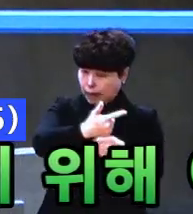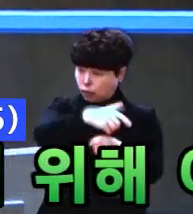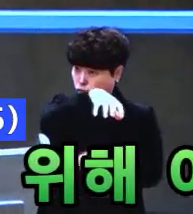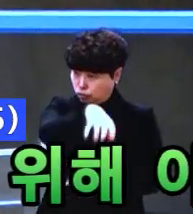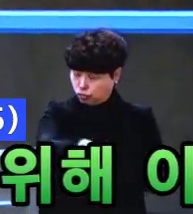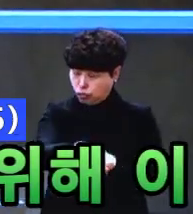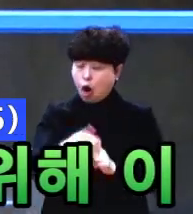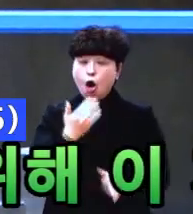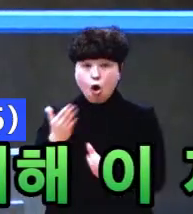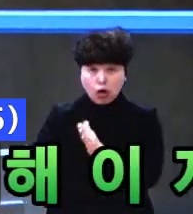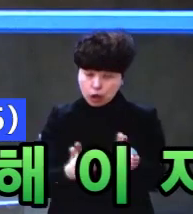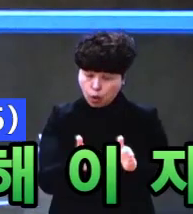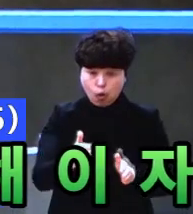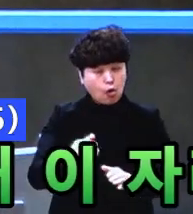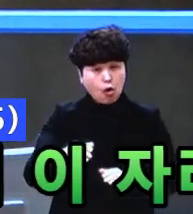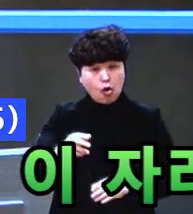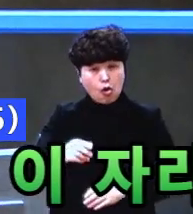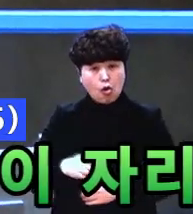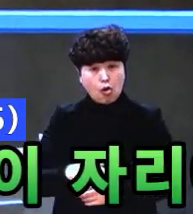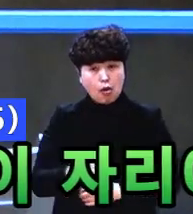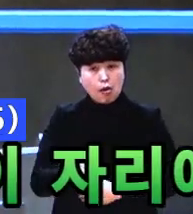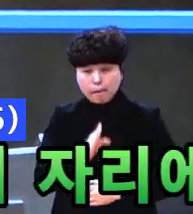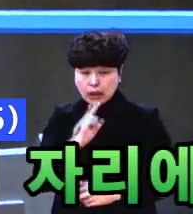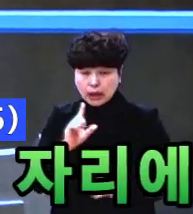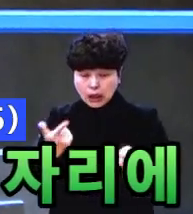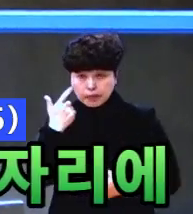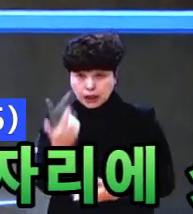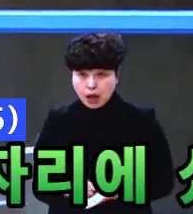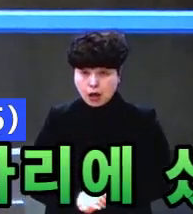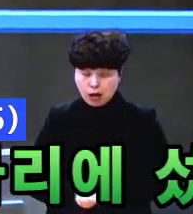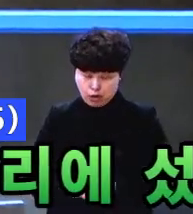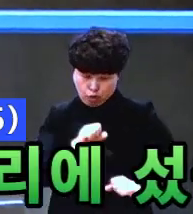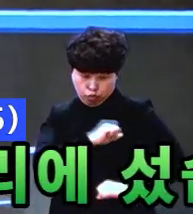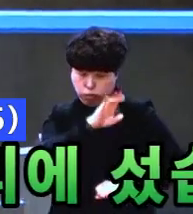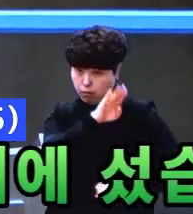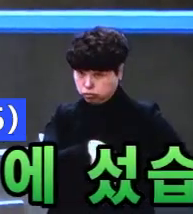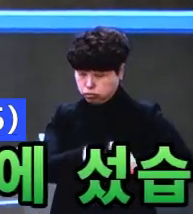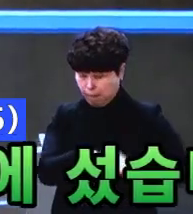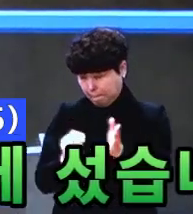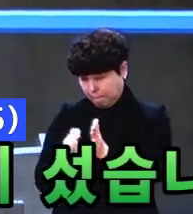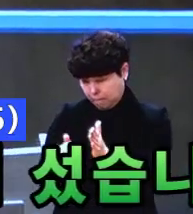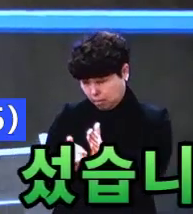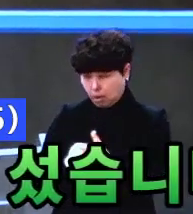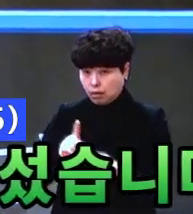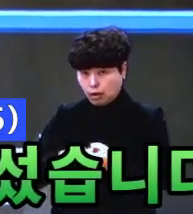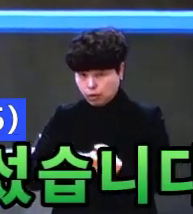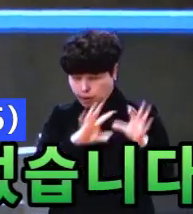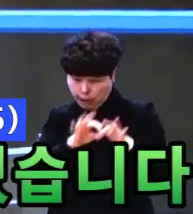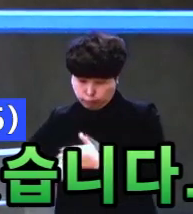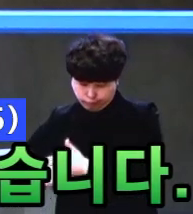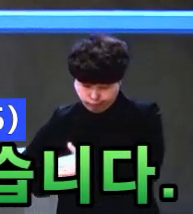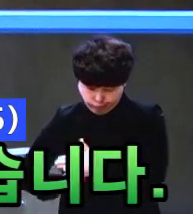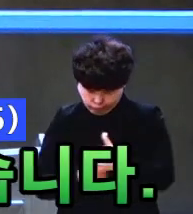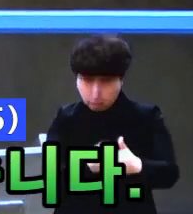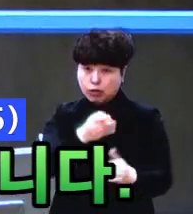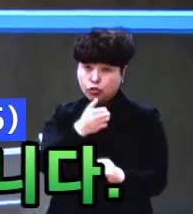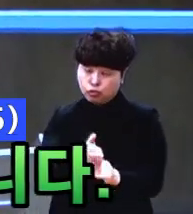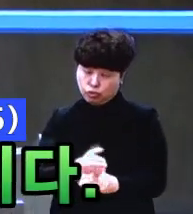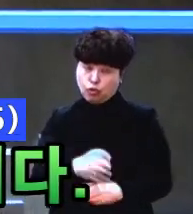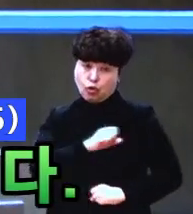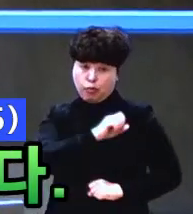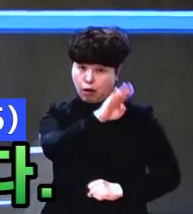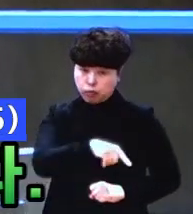경기도가 아닙니까? 국방부는 비밀작전하듯 부대 이전을 밀어붙이고 있습니다. 국방부와